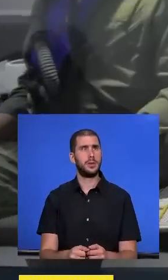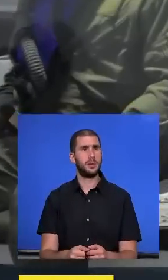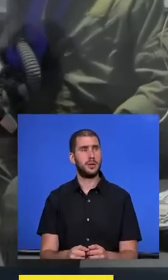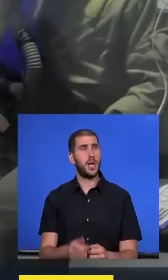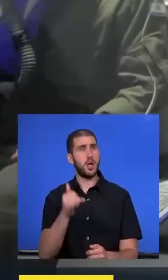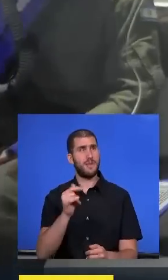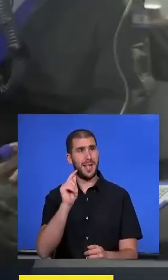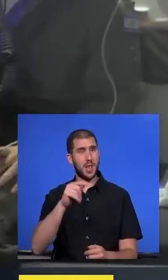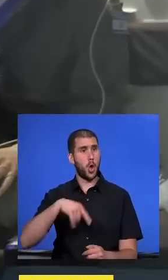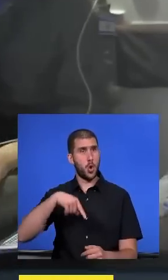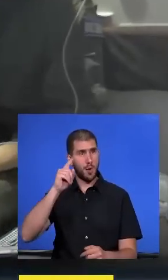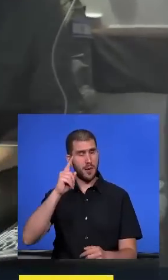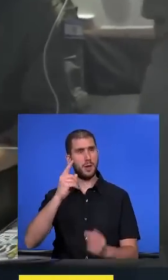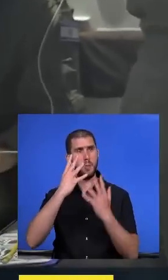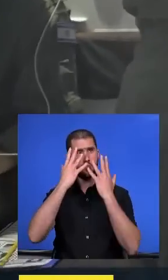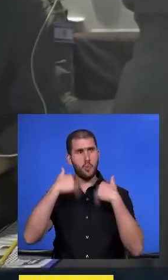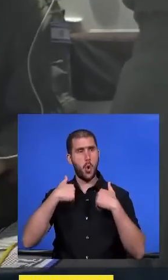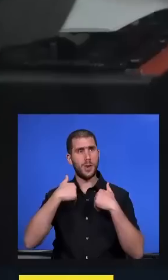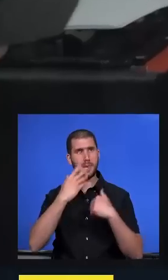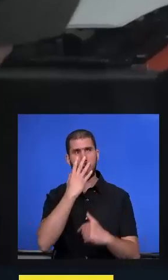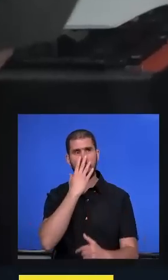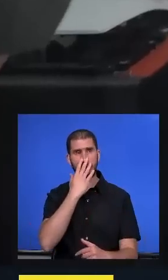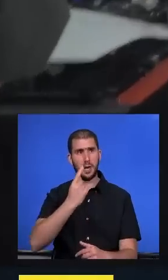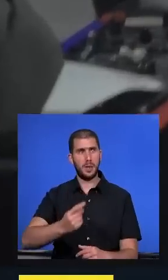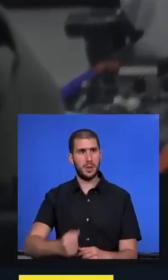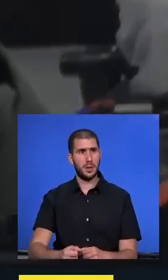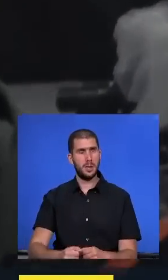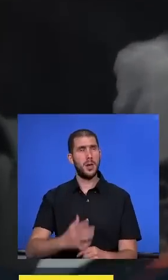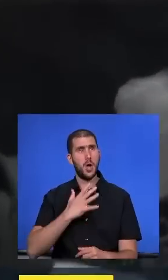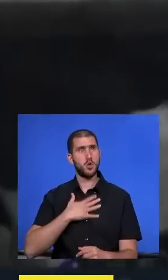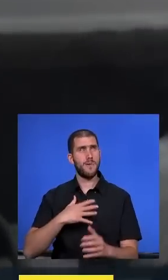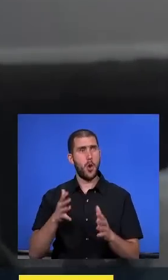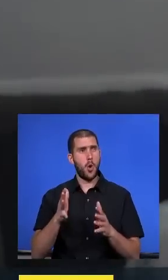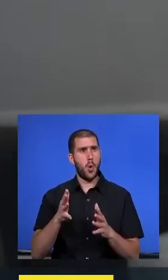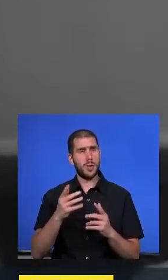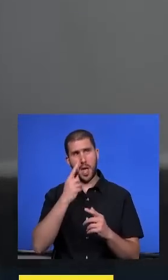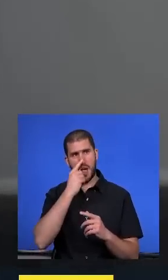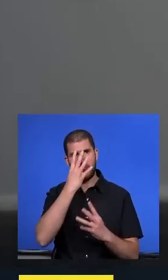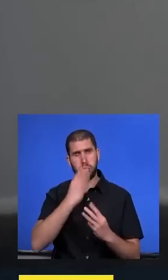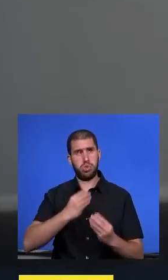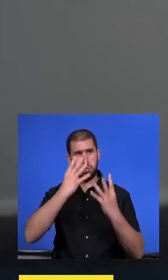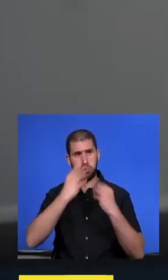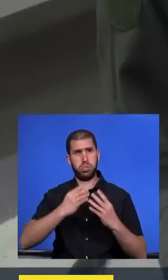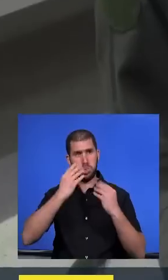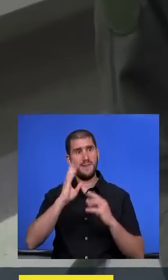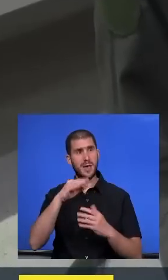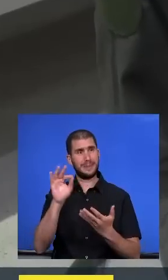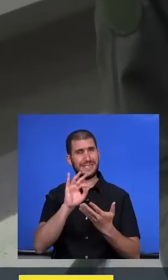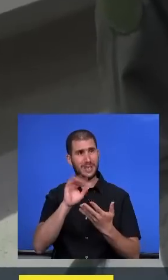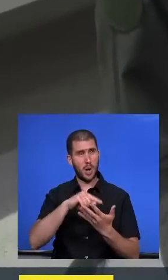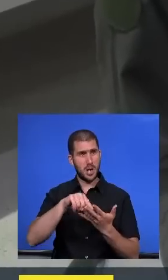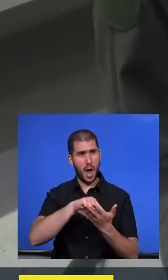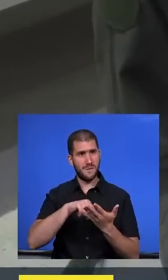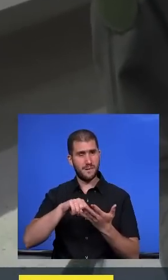ועכשיו כשהגענו לגובה מורידים את מסכת החמצן, הגוף רועד, האף מתחיל לדלוף, וגם ציור של קו